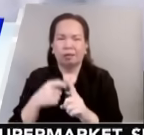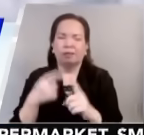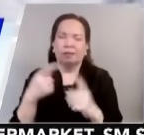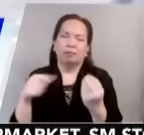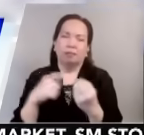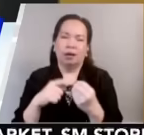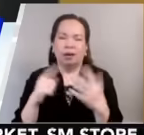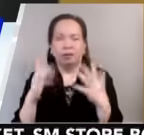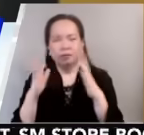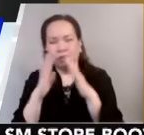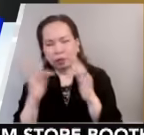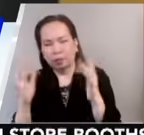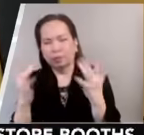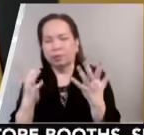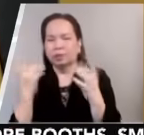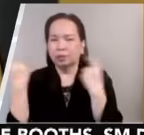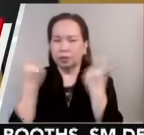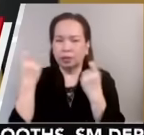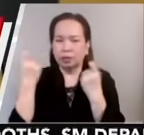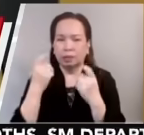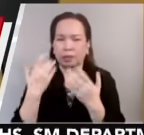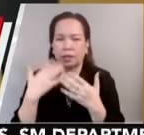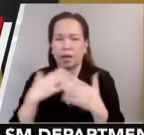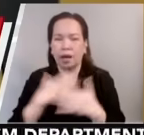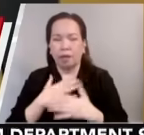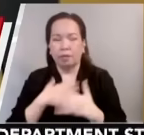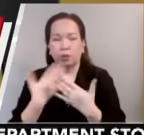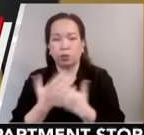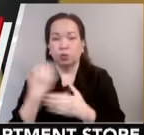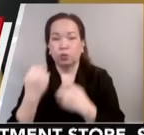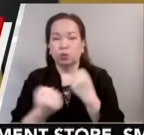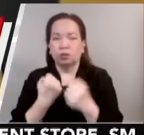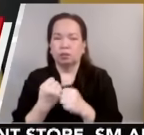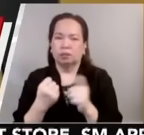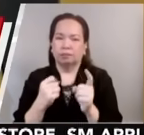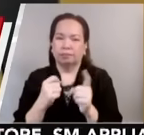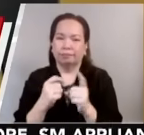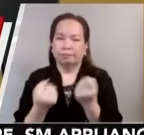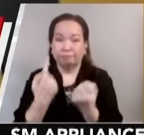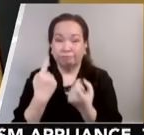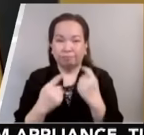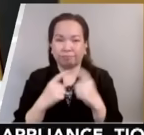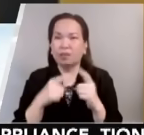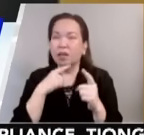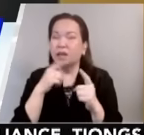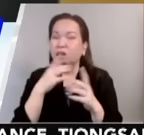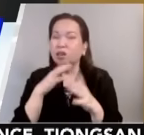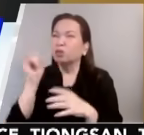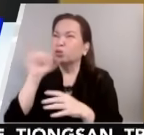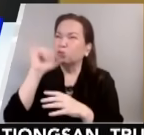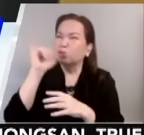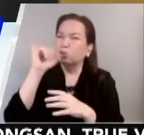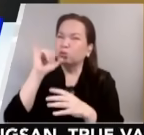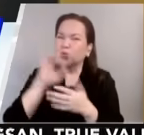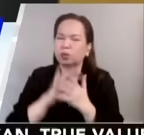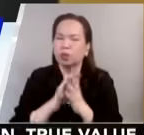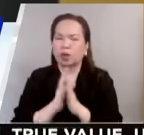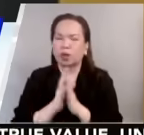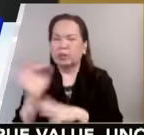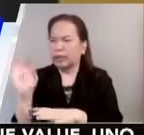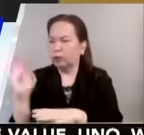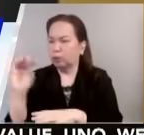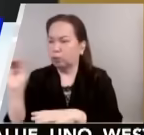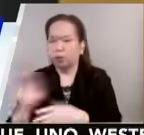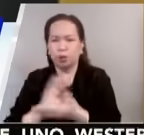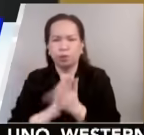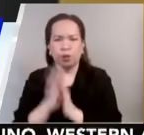taon pag tumataas pala ang inuman nagdoble from 19% to 33% yyung kanilang cases